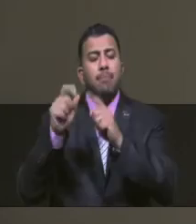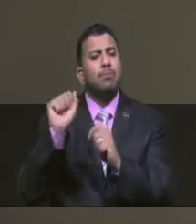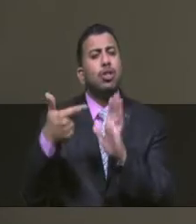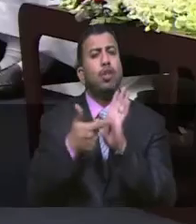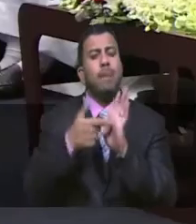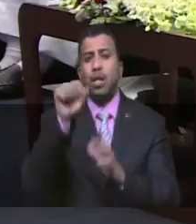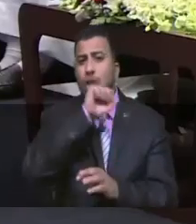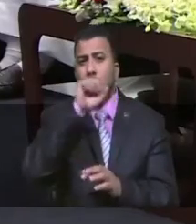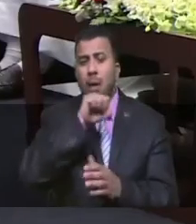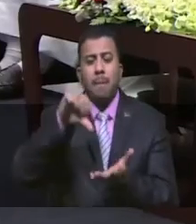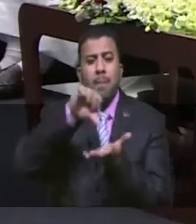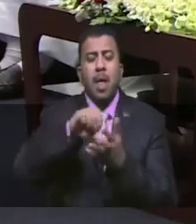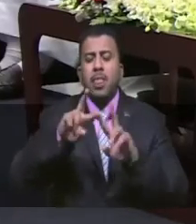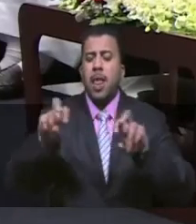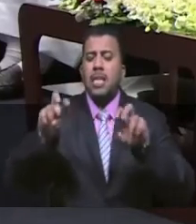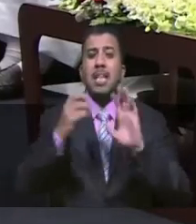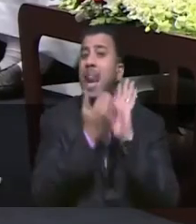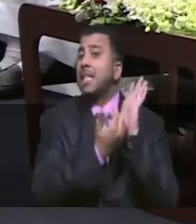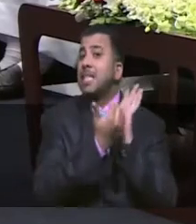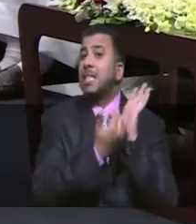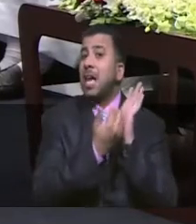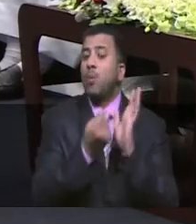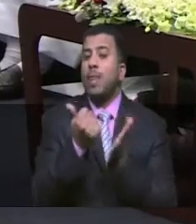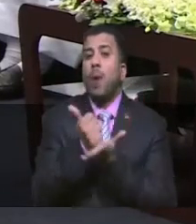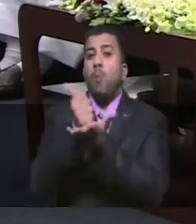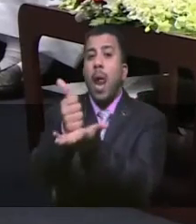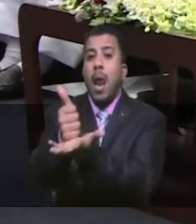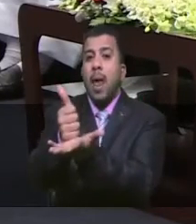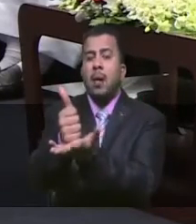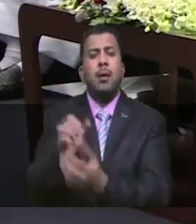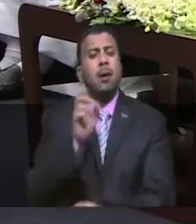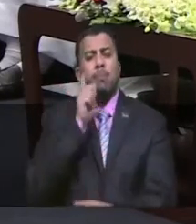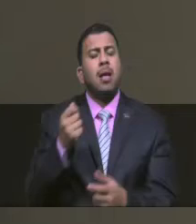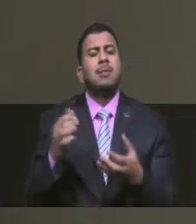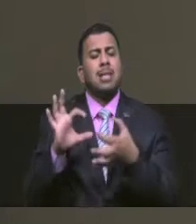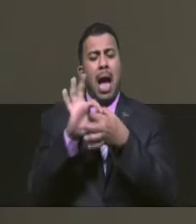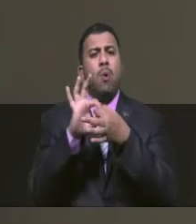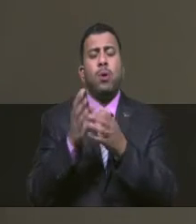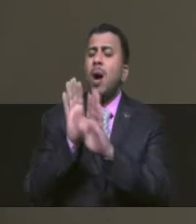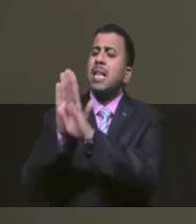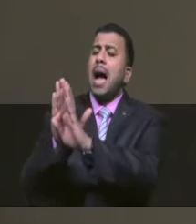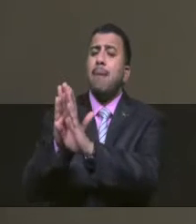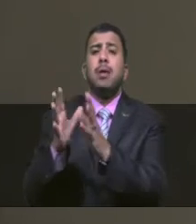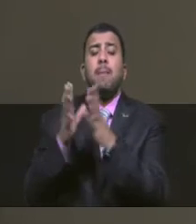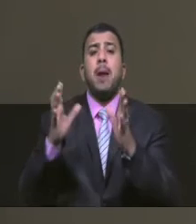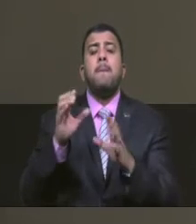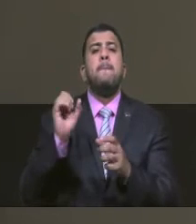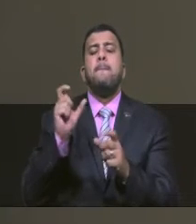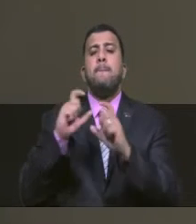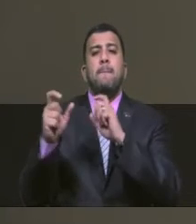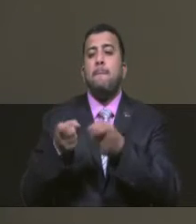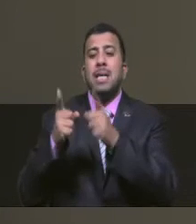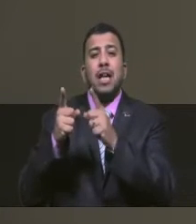من خلال مركزها لدراسات الاقتصاد والتمويل وبتعاون ودعم كبير من مصرف الشارقة